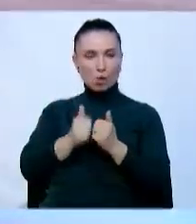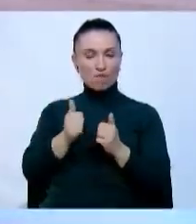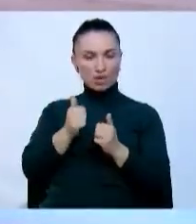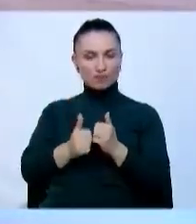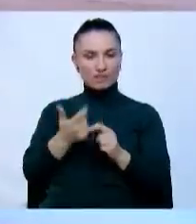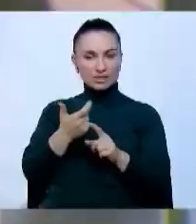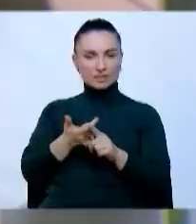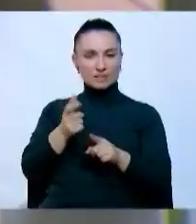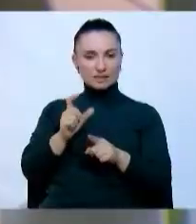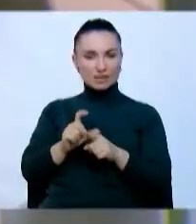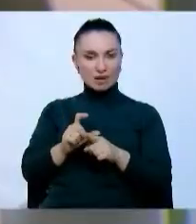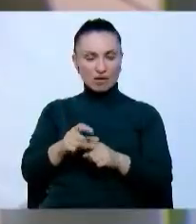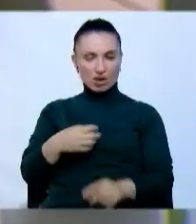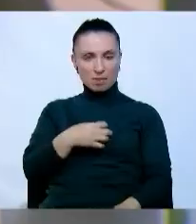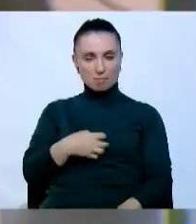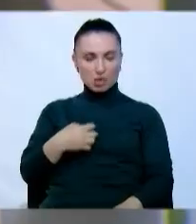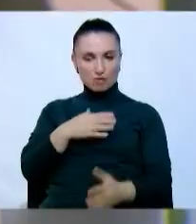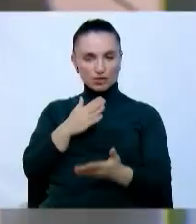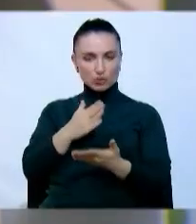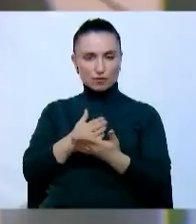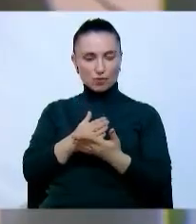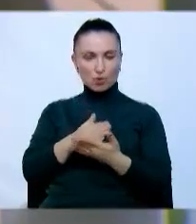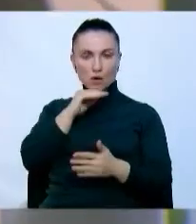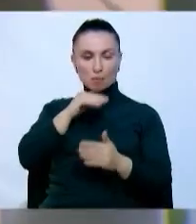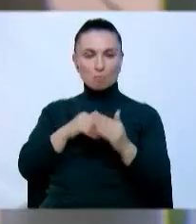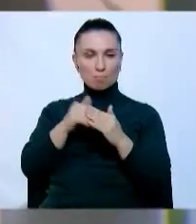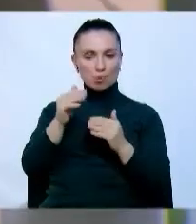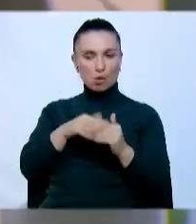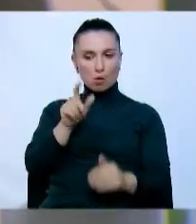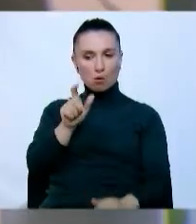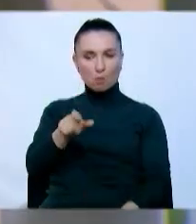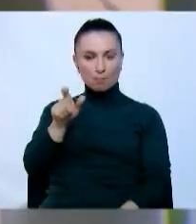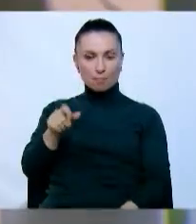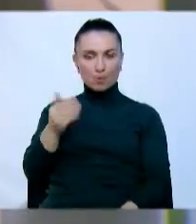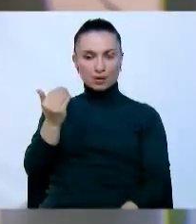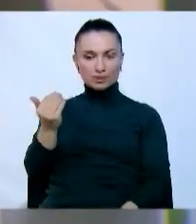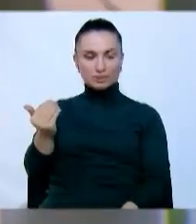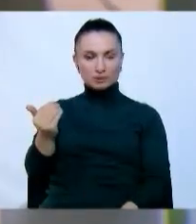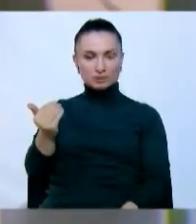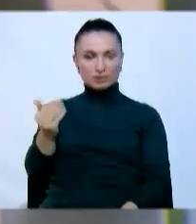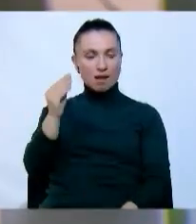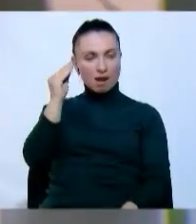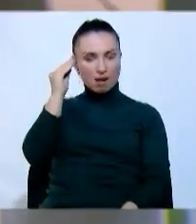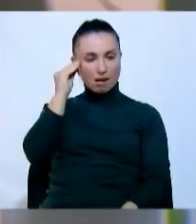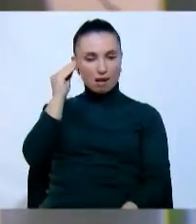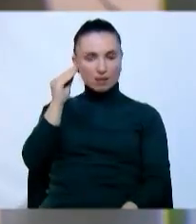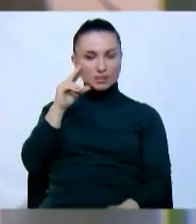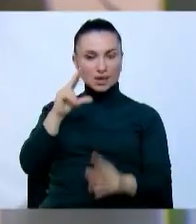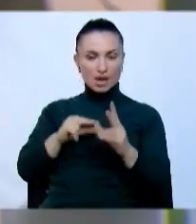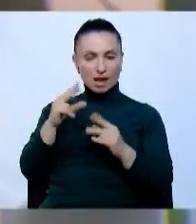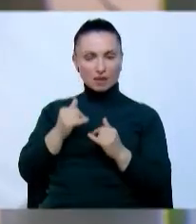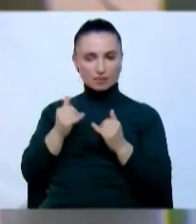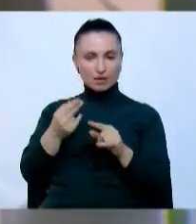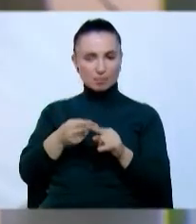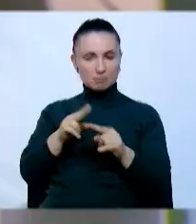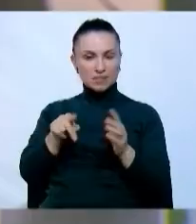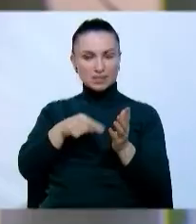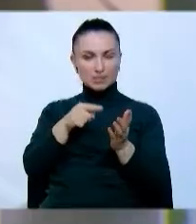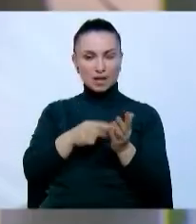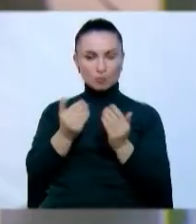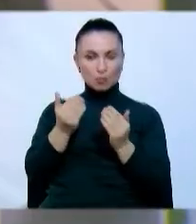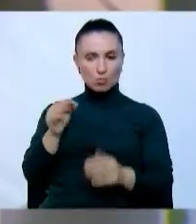ძალიან მნიშვნელოვანია ხოლმე პროფესიონალების აზრის გათვალისწინება ამა თუ იმ